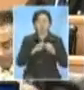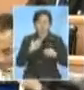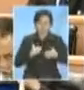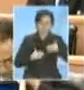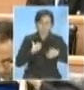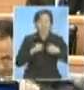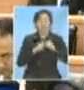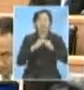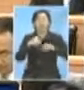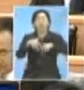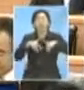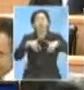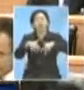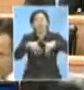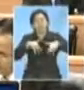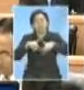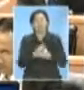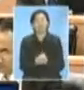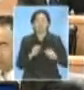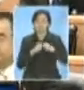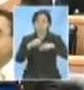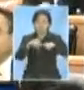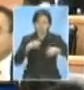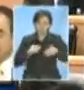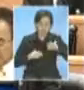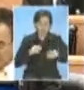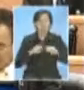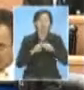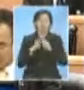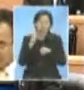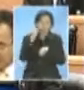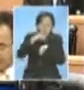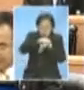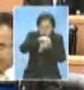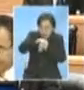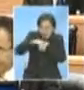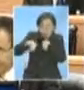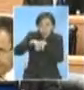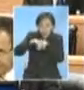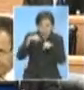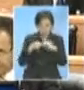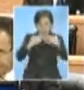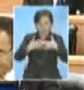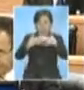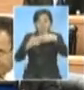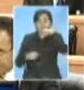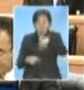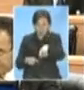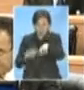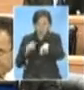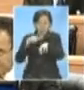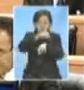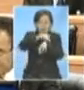อนของพี่น้องประชาชนที่เขามีหมู่บ้านอยู่ติดกับโรงงานโรงงานมาสร้างอยู่ข้